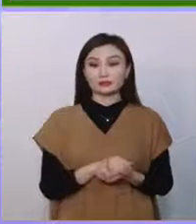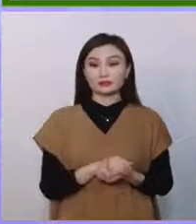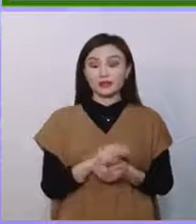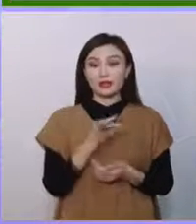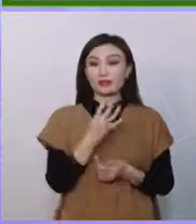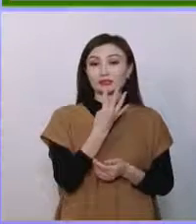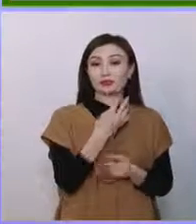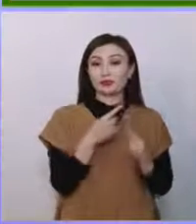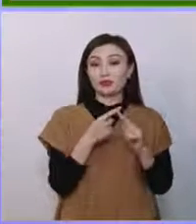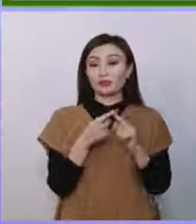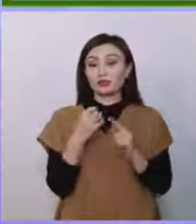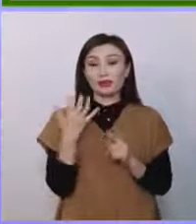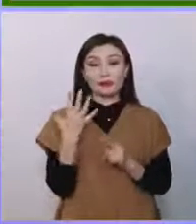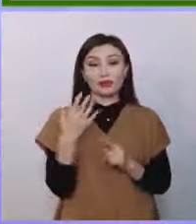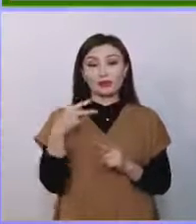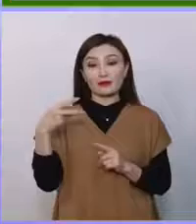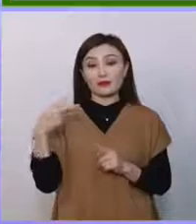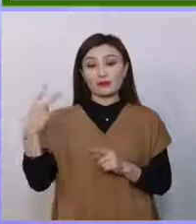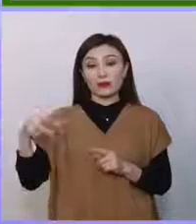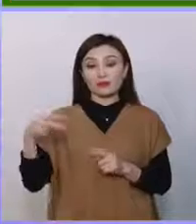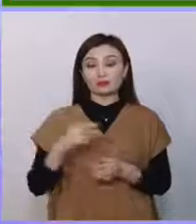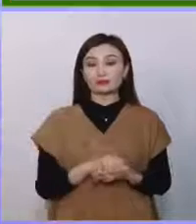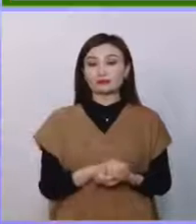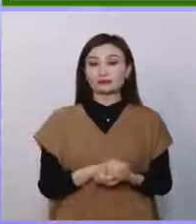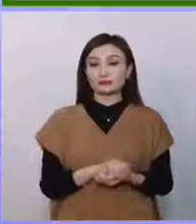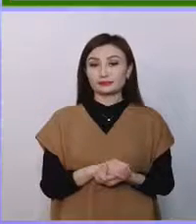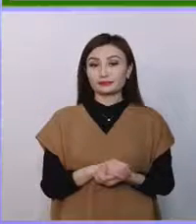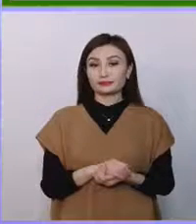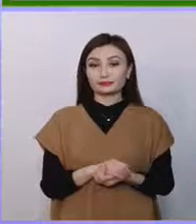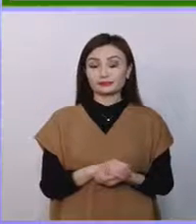4 умножить на 5 равно 20